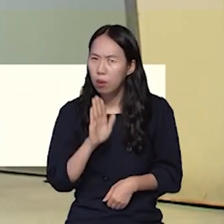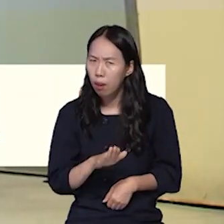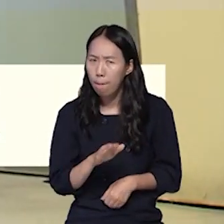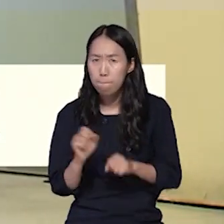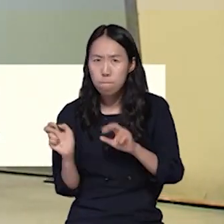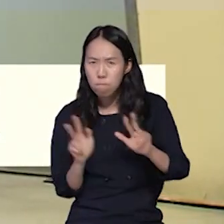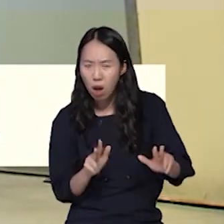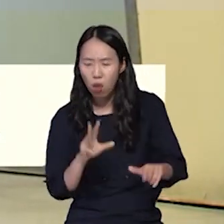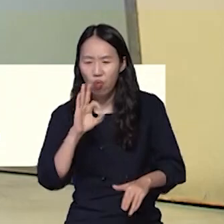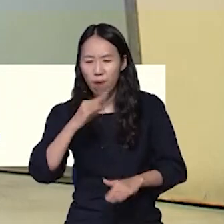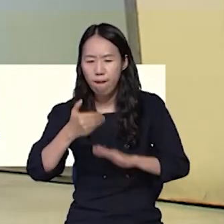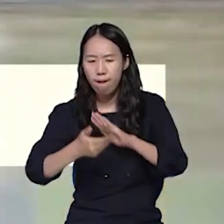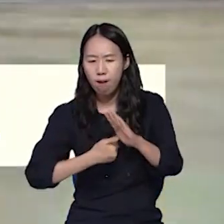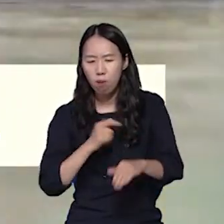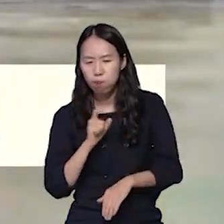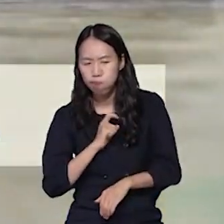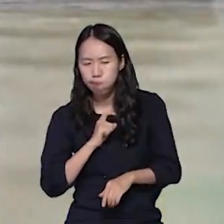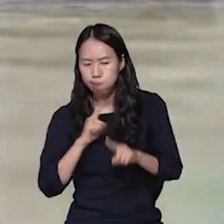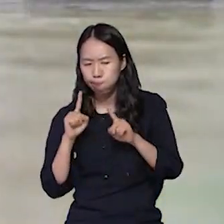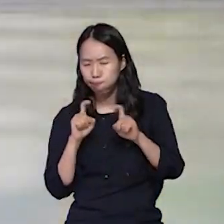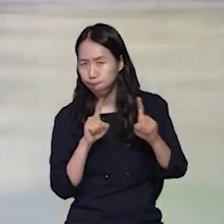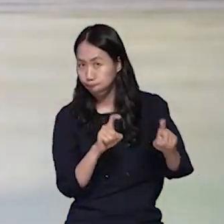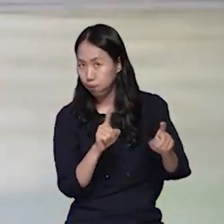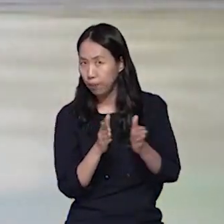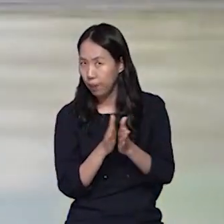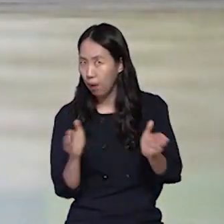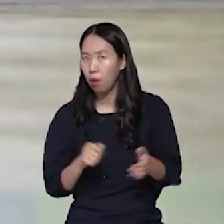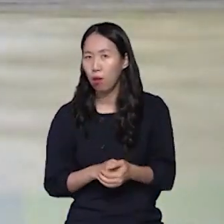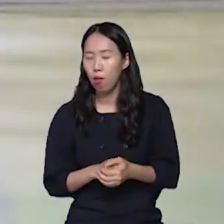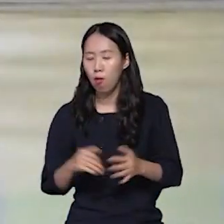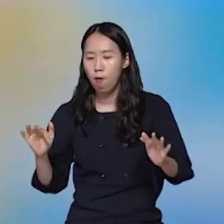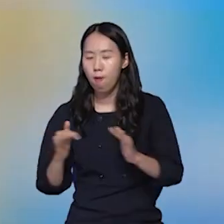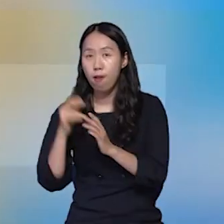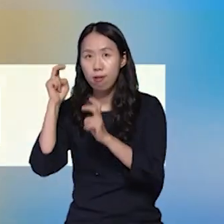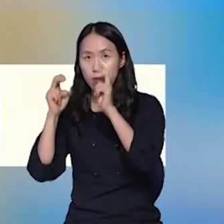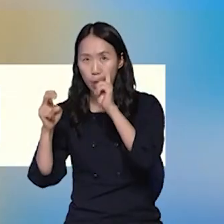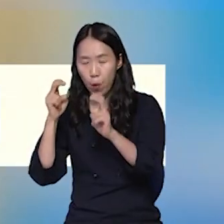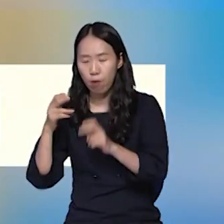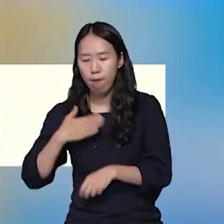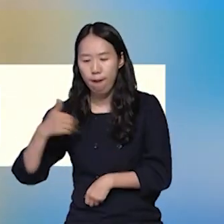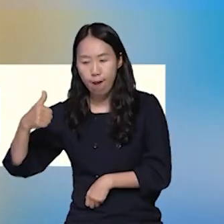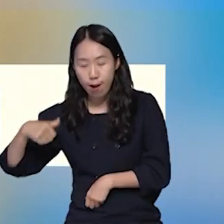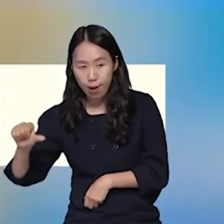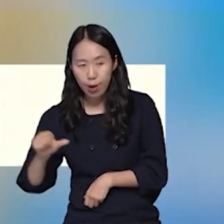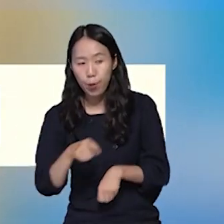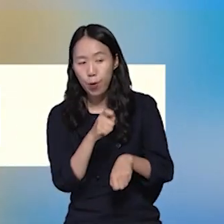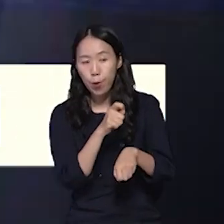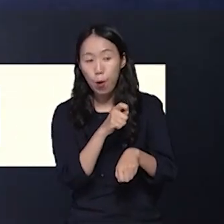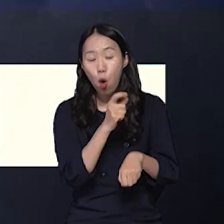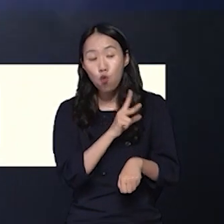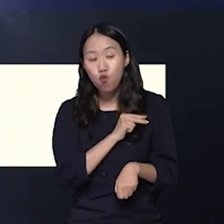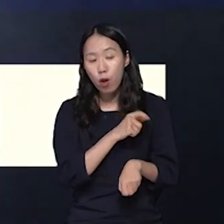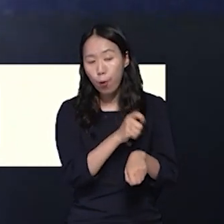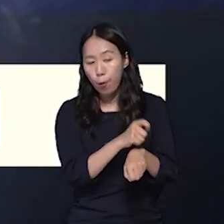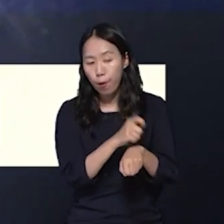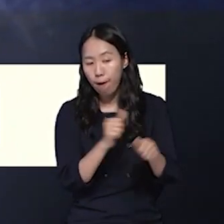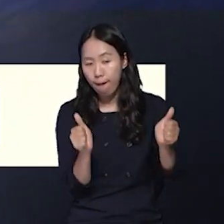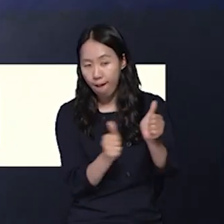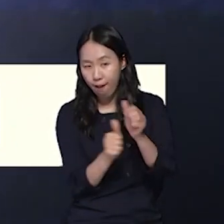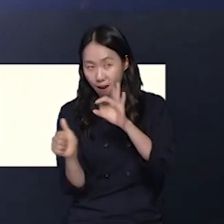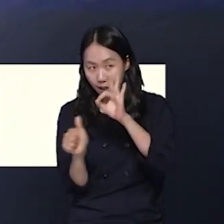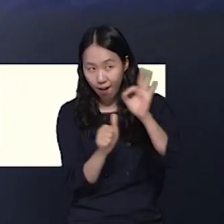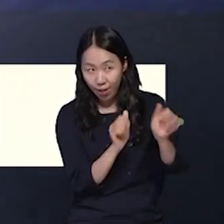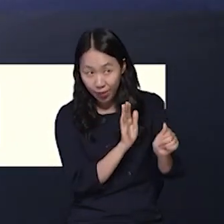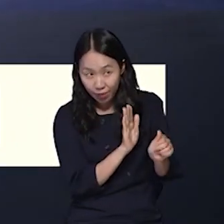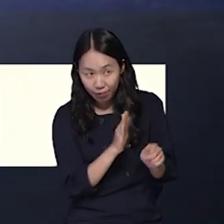곧바로 채용 청탁 관련 의혹이 불거졌습니다. 한 건설사 대표가 자신의 자녀를 국회의원 보좌진으로 채용해주겠다는 말을